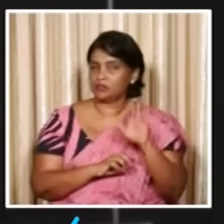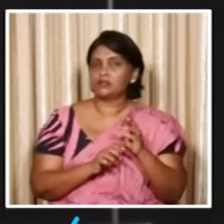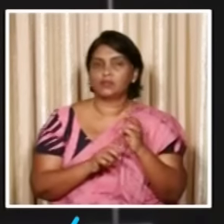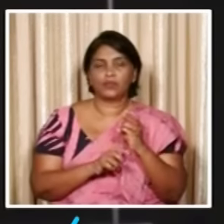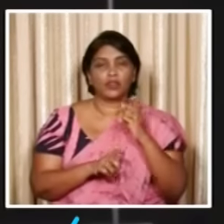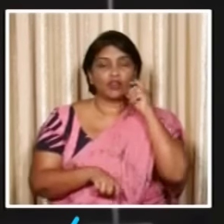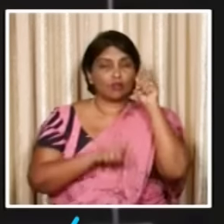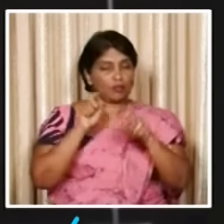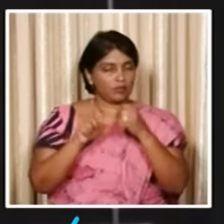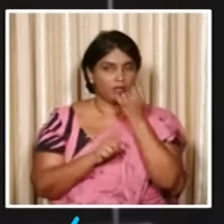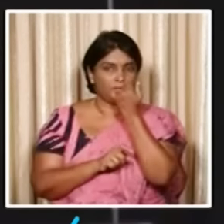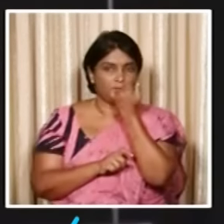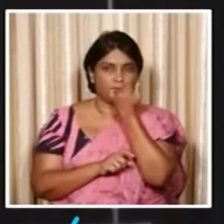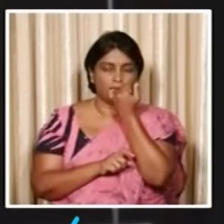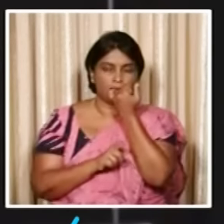கடந்த